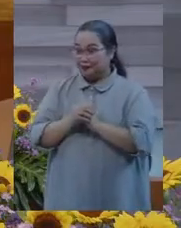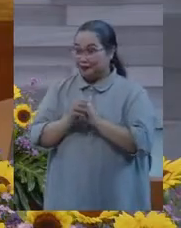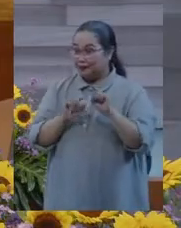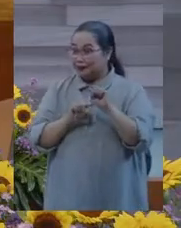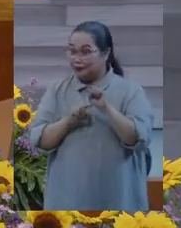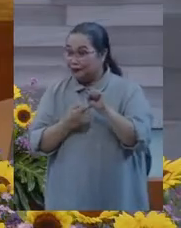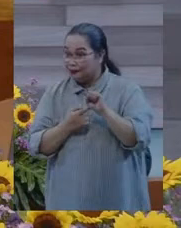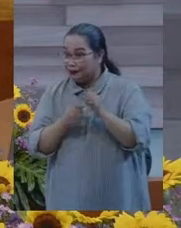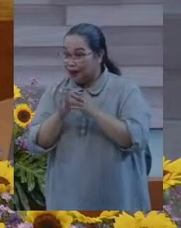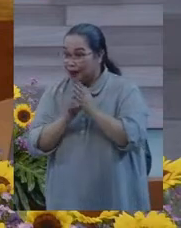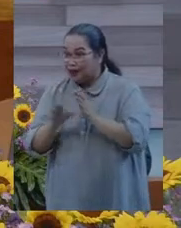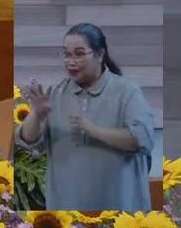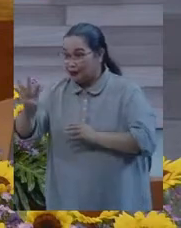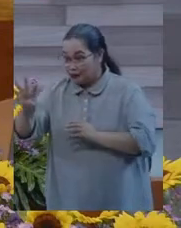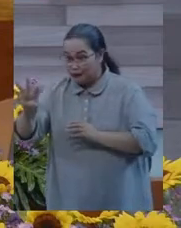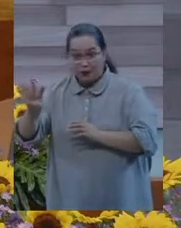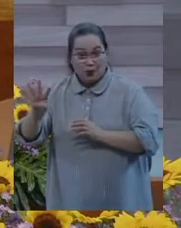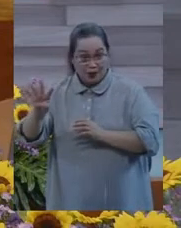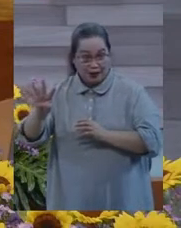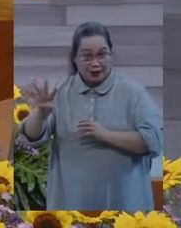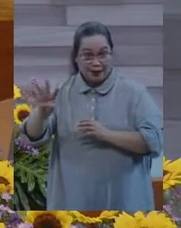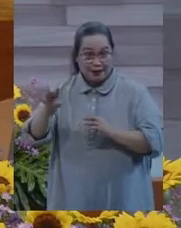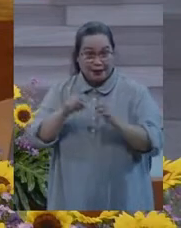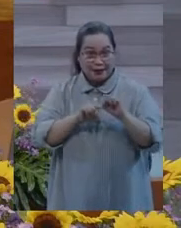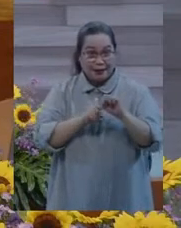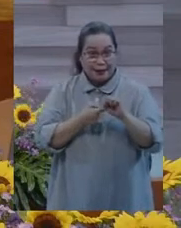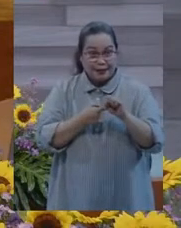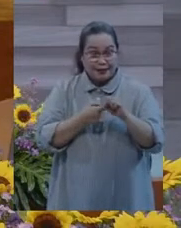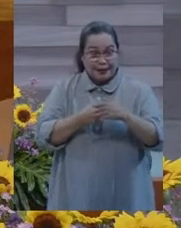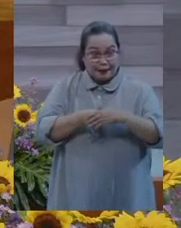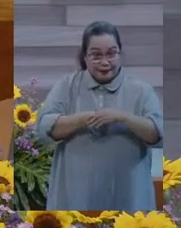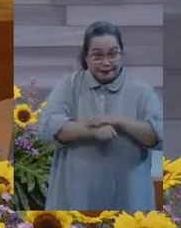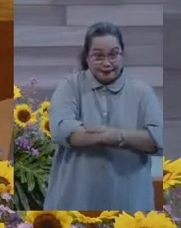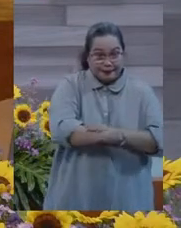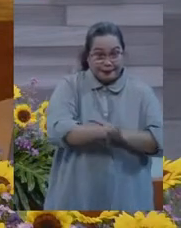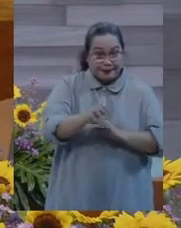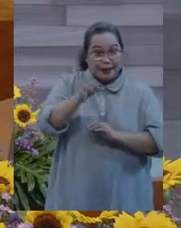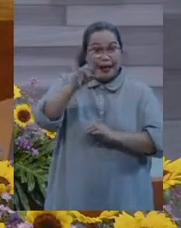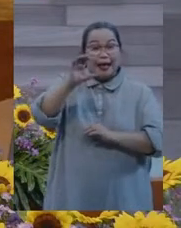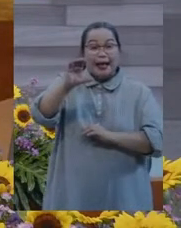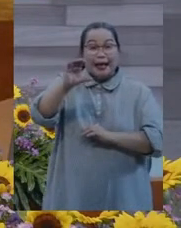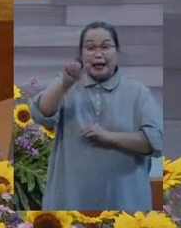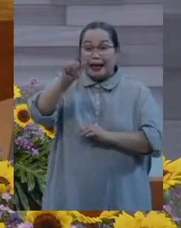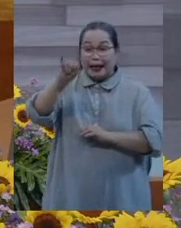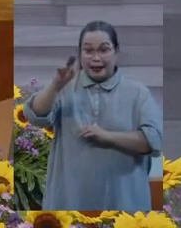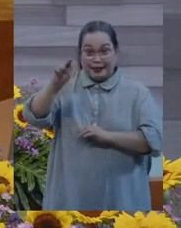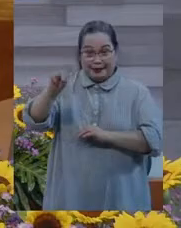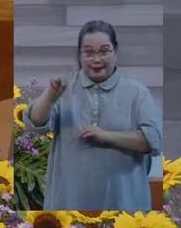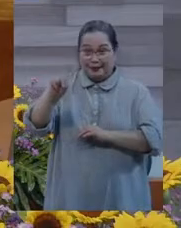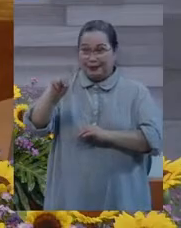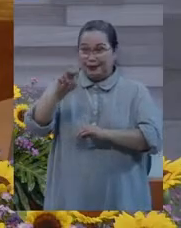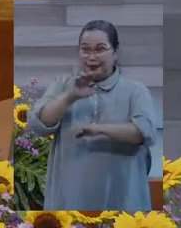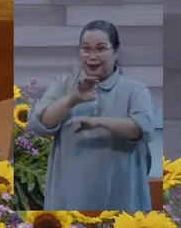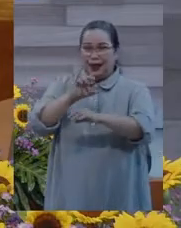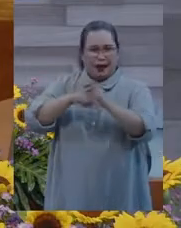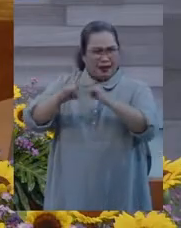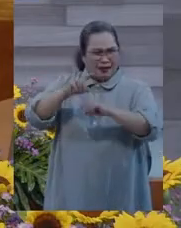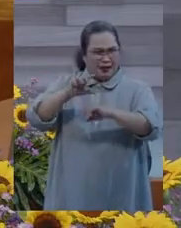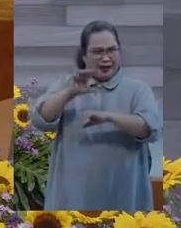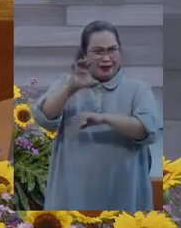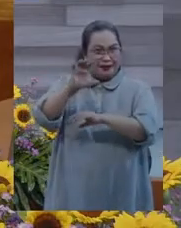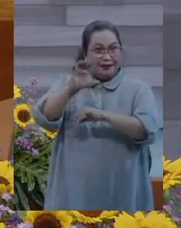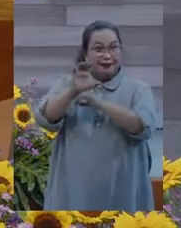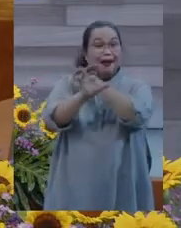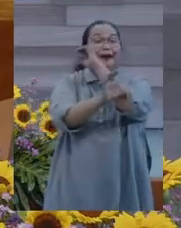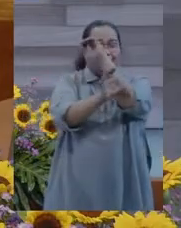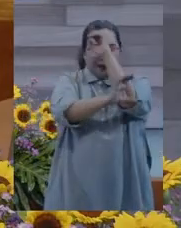nag-umpisa ang chapter 4 ng Genesis sa kapanganakan ni Cain at kapanganakan ng kanyang